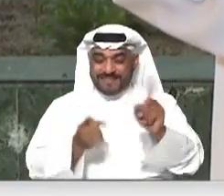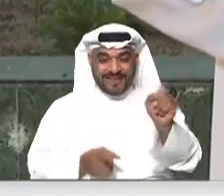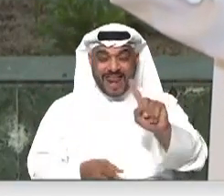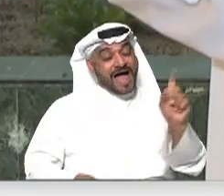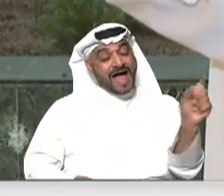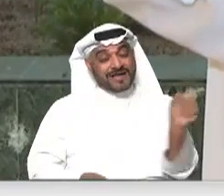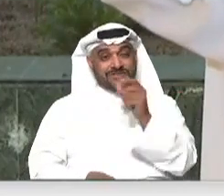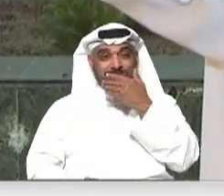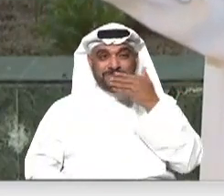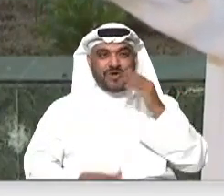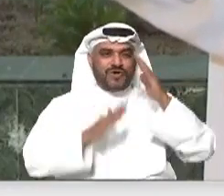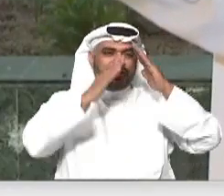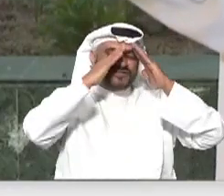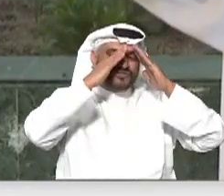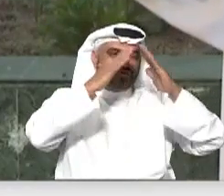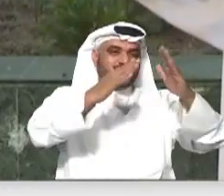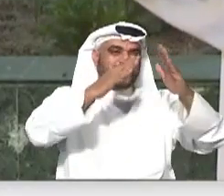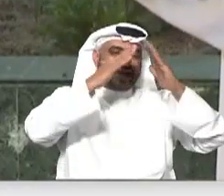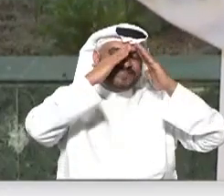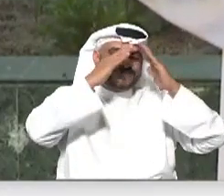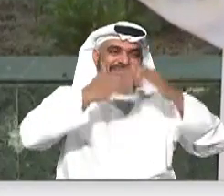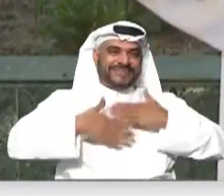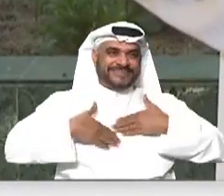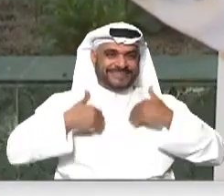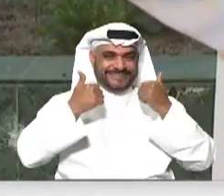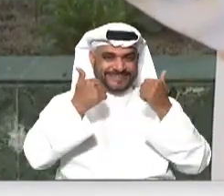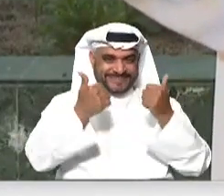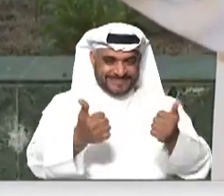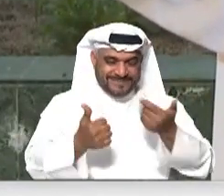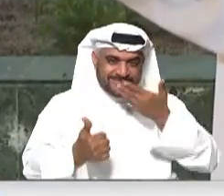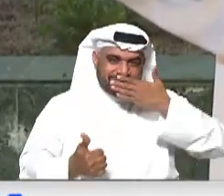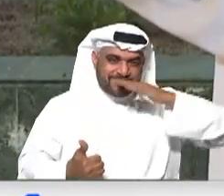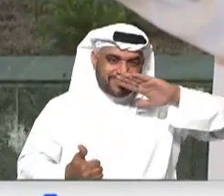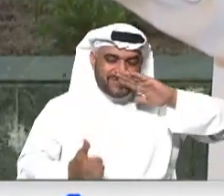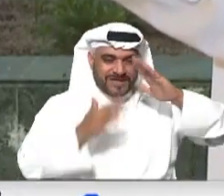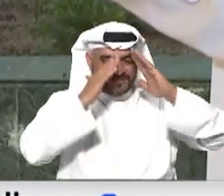نعم، كل الشكر لك مراسل تلفزيون دولة الكويت نواف الشراكي، شكرا لك.